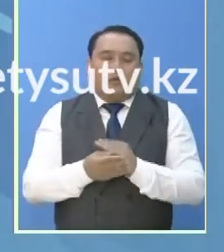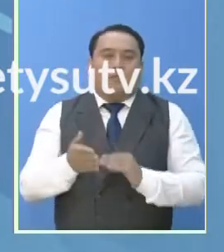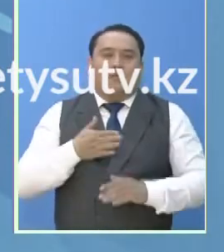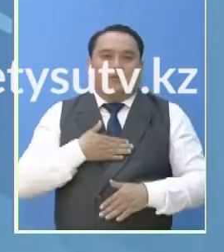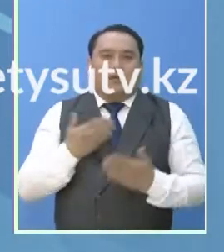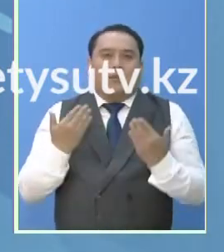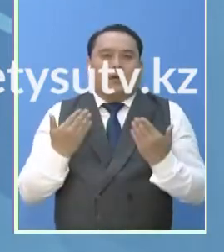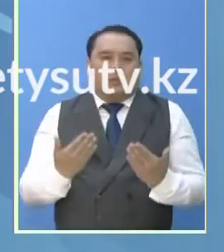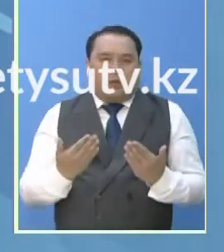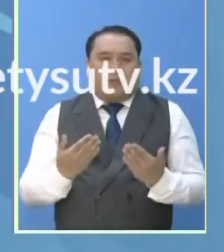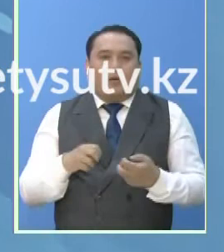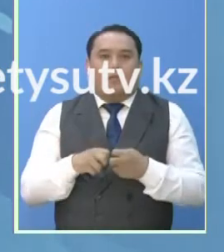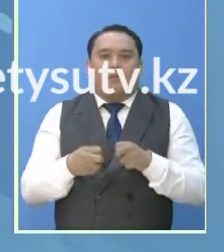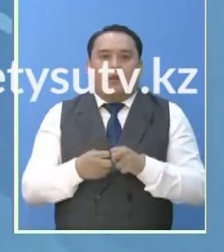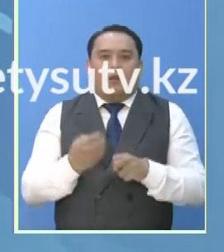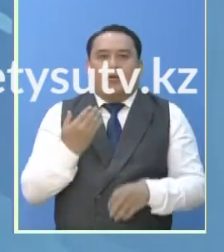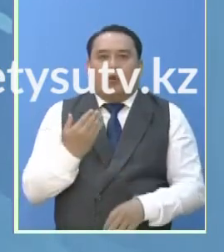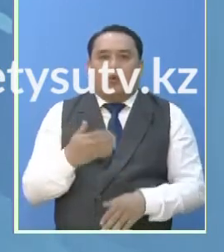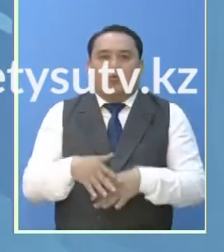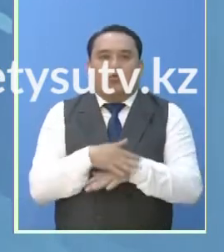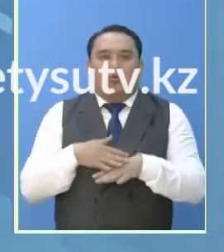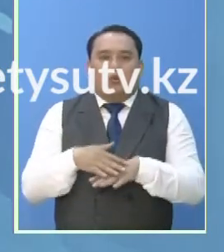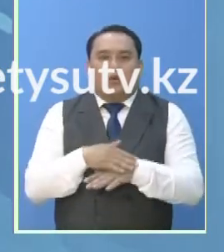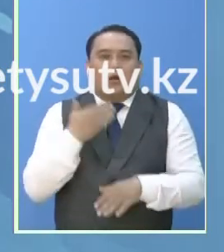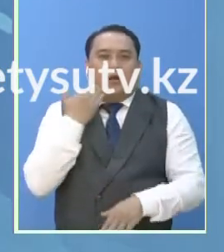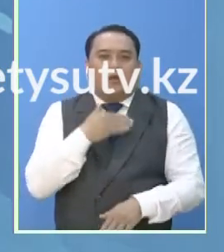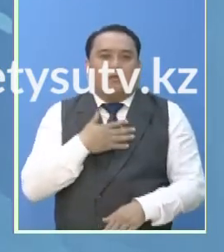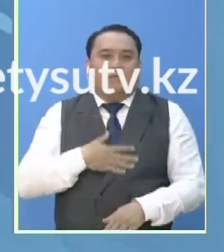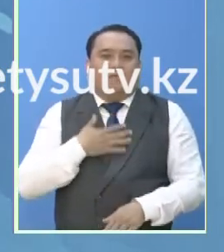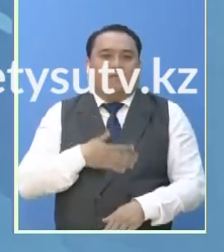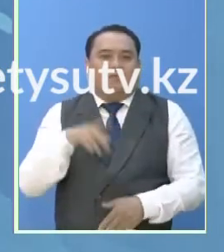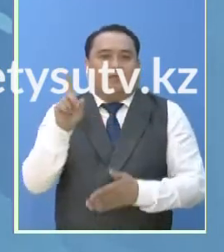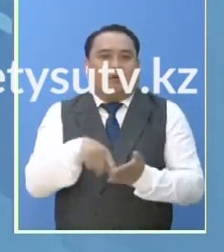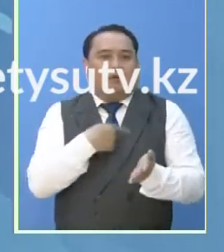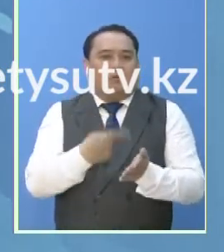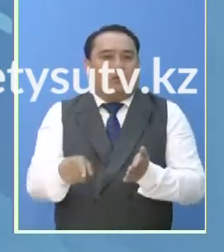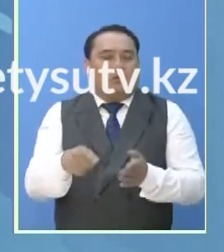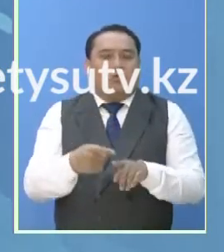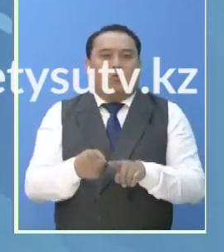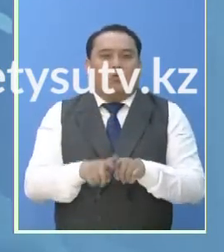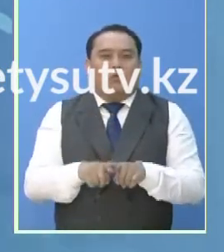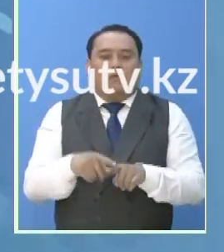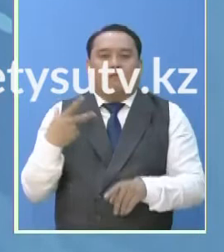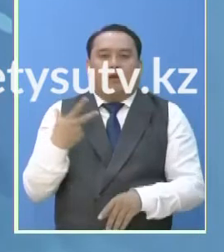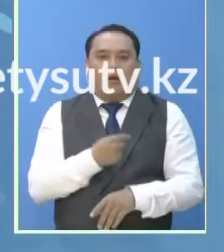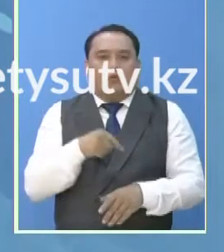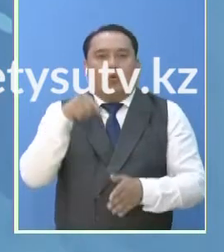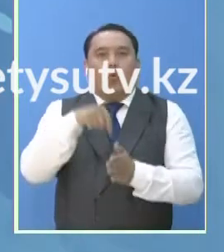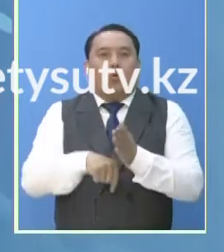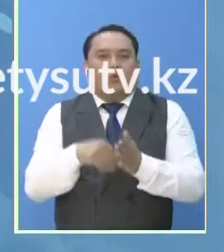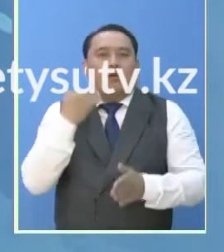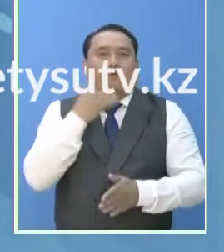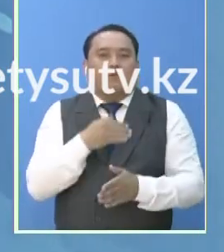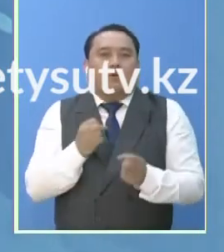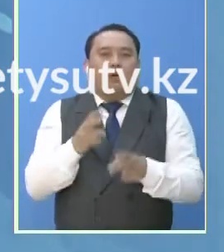мынау көптің көкейінде жүрген бір сауал, жұрт екпенің сапасына күмәнмен қарайды. Ендеше бізге келіп жатқан дәл осы вакцинаның құрамы, оның сапасы